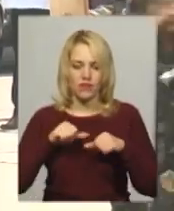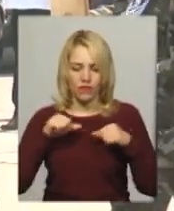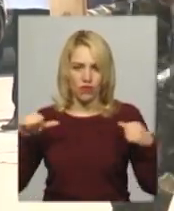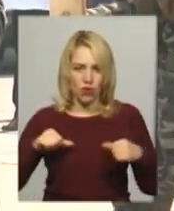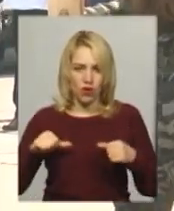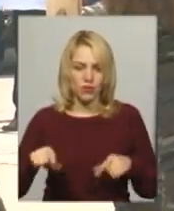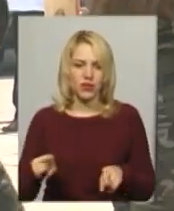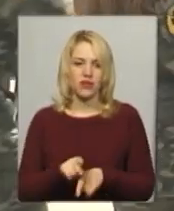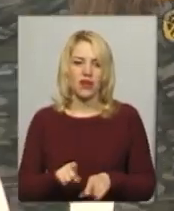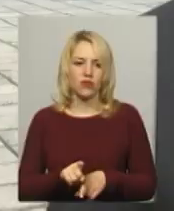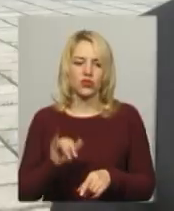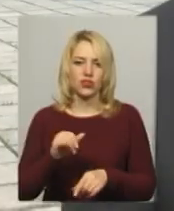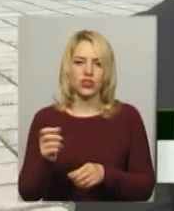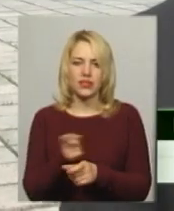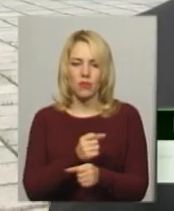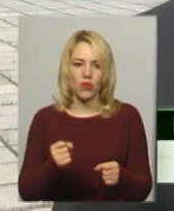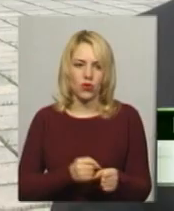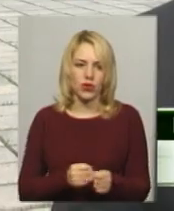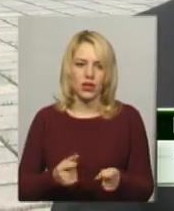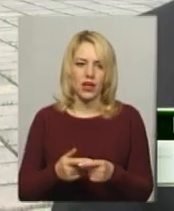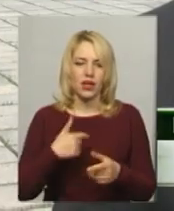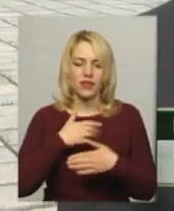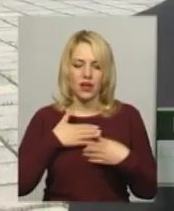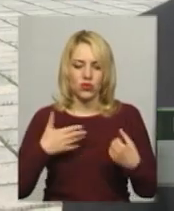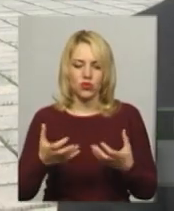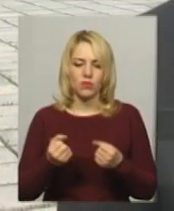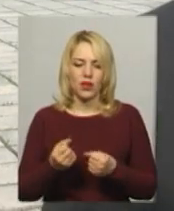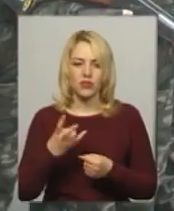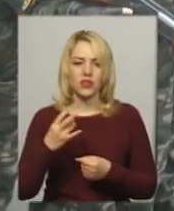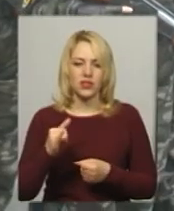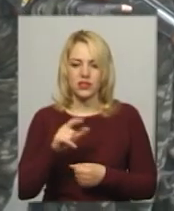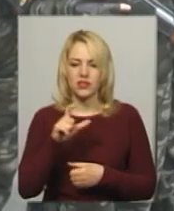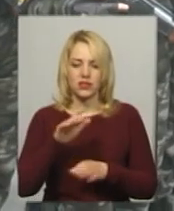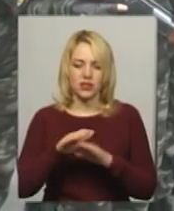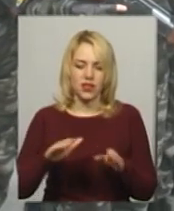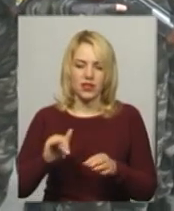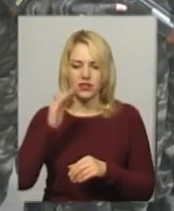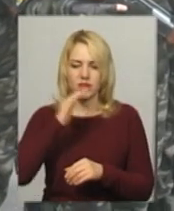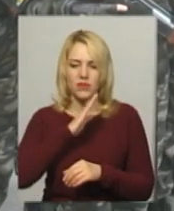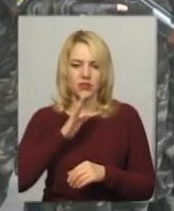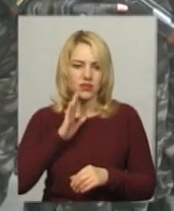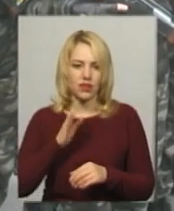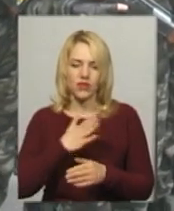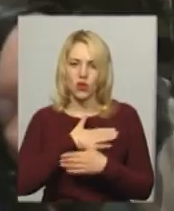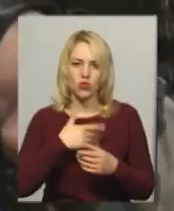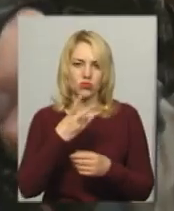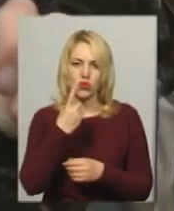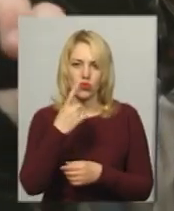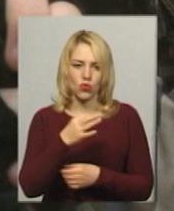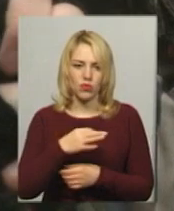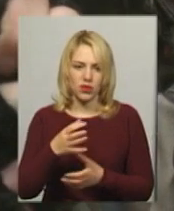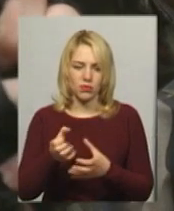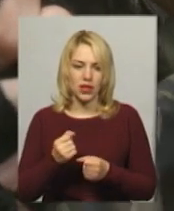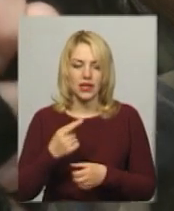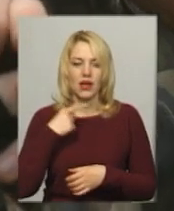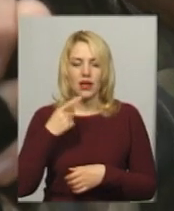школярах, таборування і зброя. Ми не хочемо брати з дітей і з батьків ні одної копійки. Мама одного із козаків Наталя каже, її син Олександр